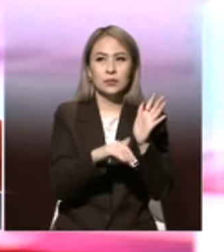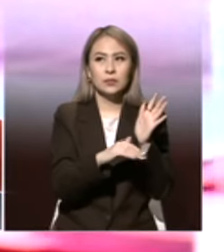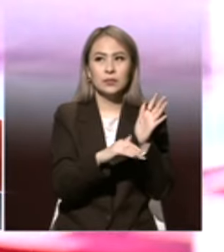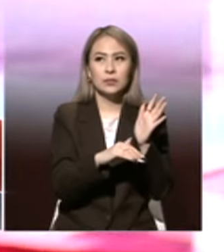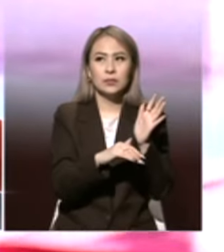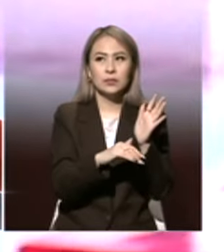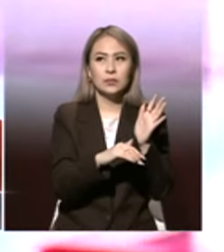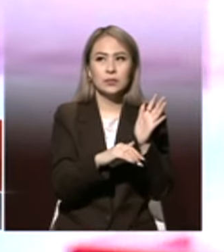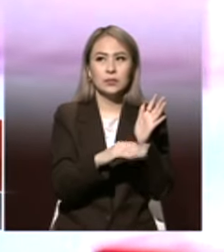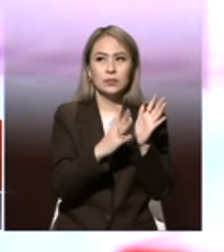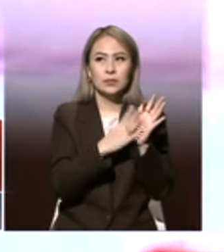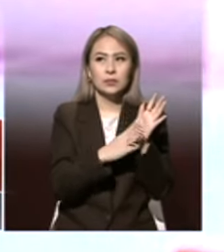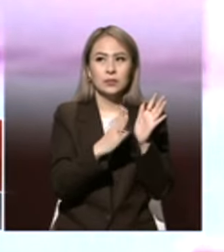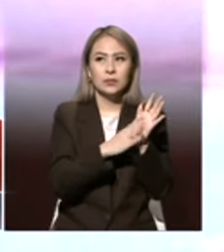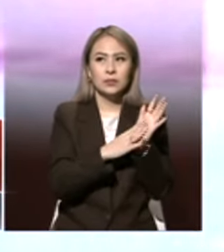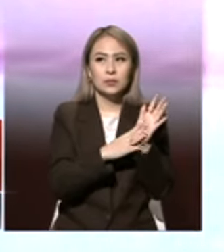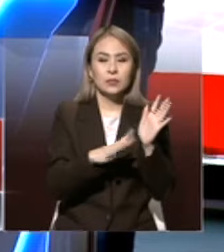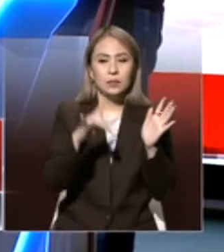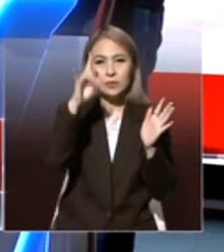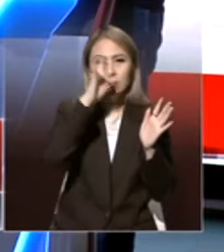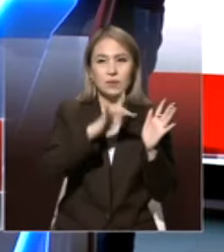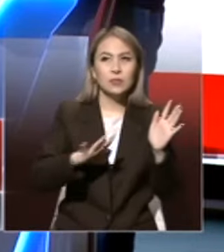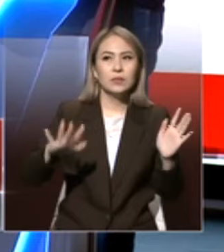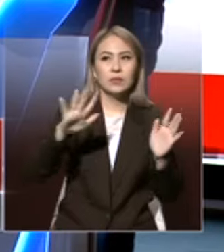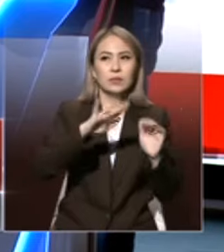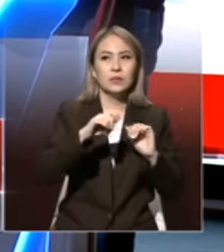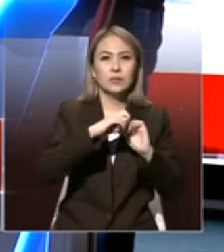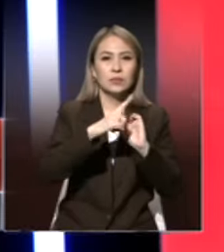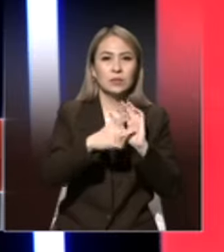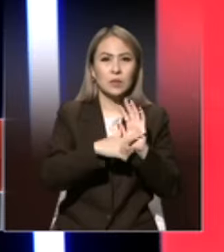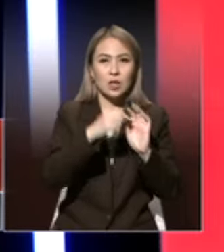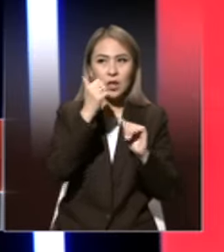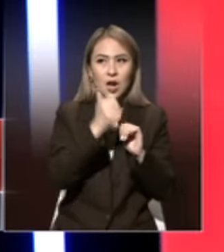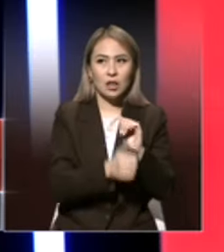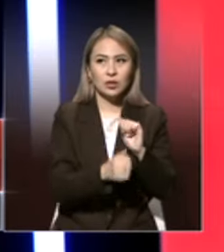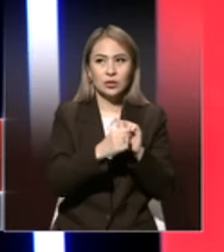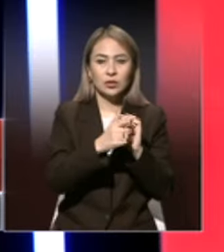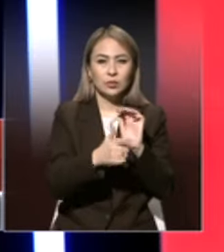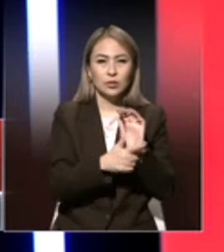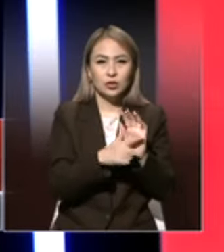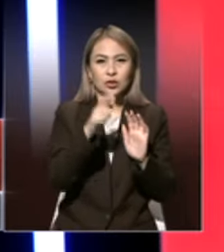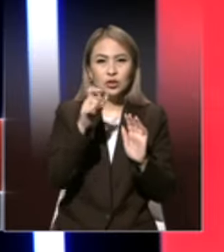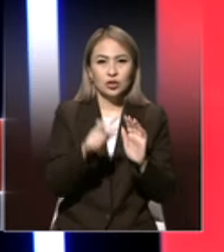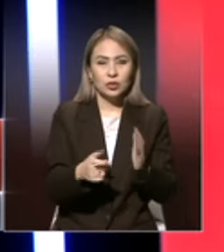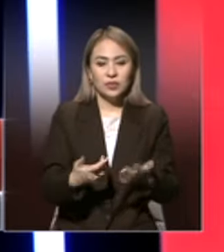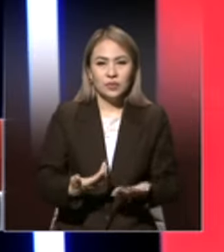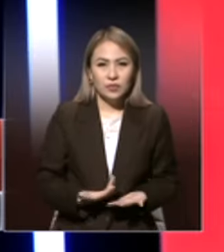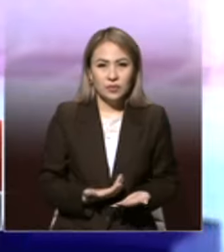99 мыңнан астам. Еліміз бойынша жалпы 17-ші адам зорлық-зомбылыққа баратын болып тұр ғой бізде. Жалпы